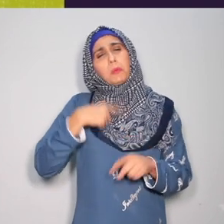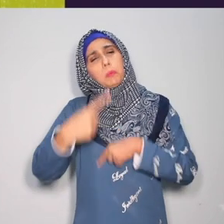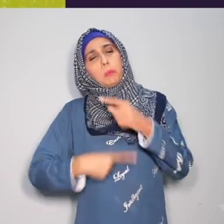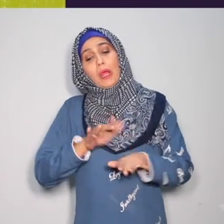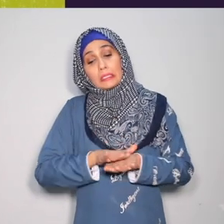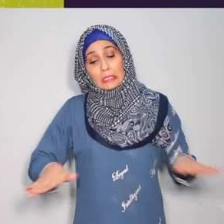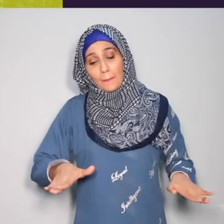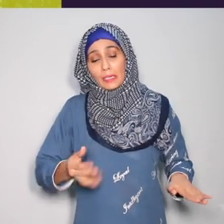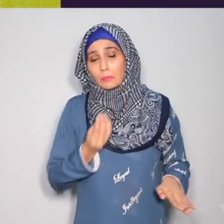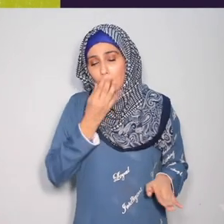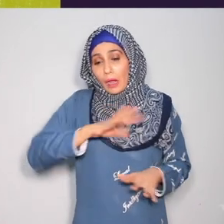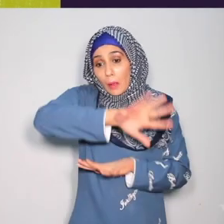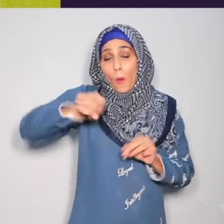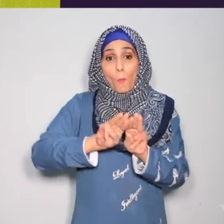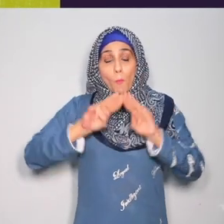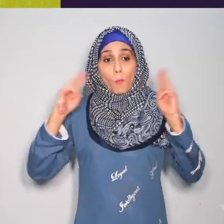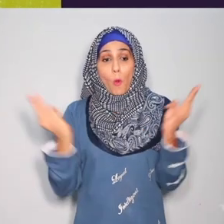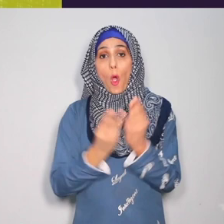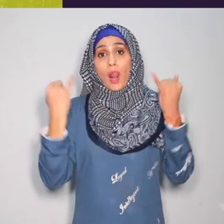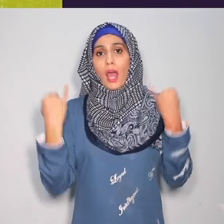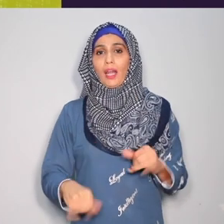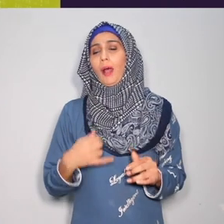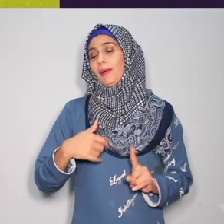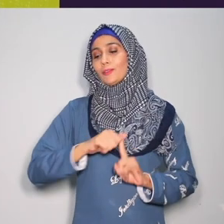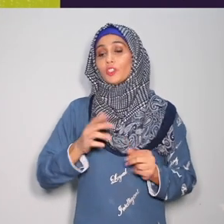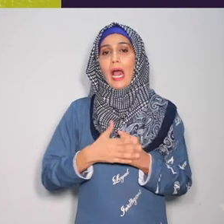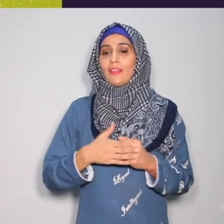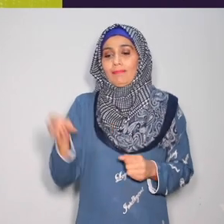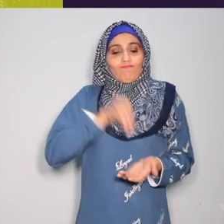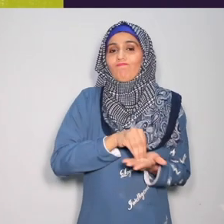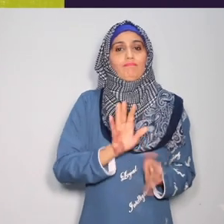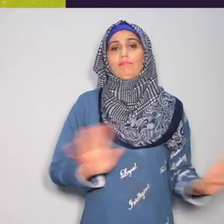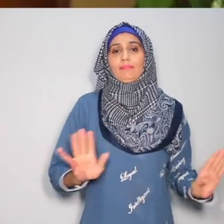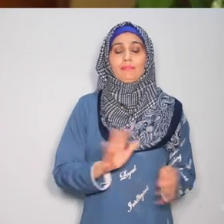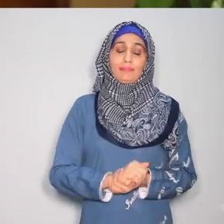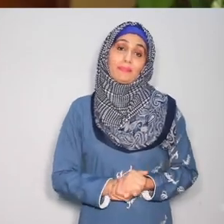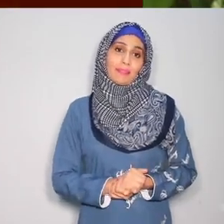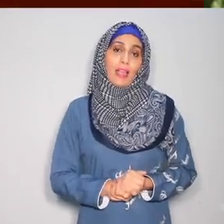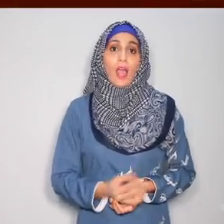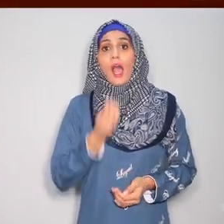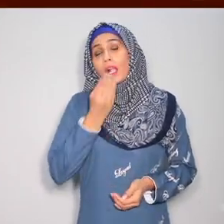और वो हज़ारों साल ज़मीन पर रहकर हमारे माहौल को आलूदा करता रहता है।